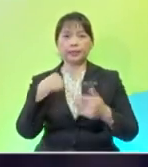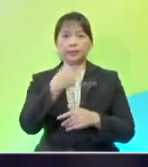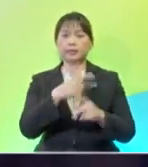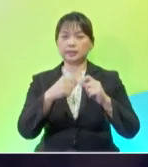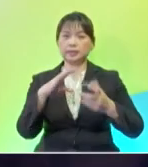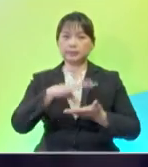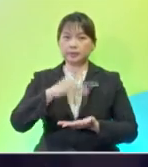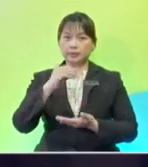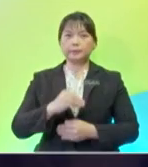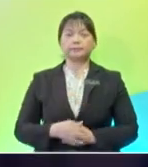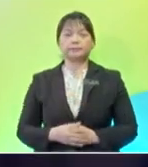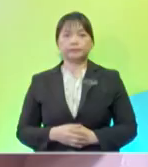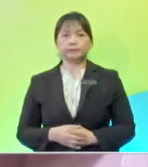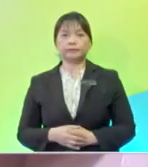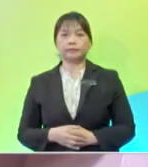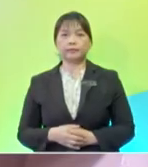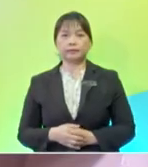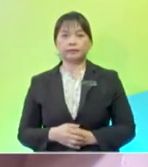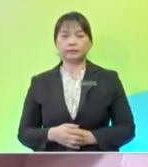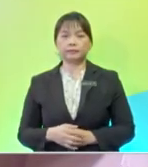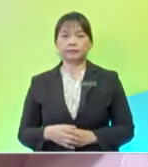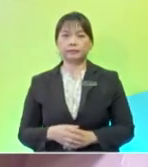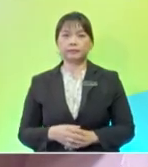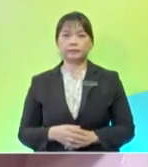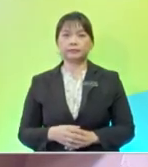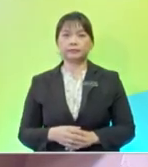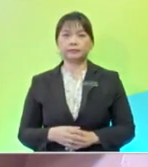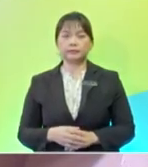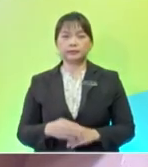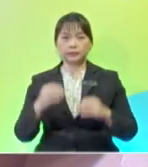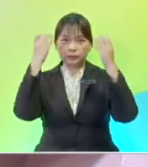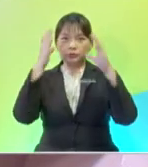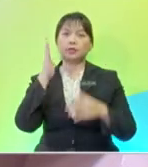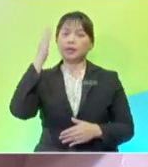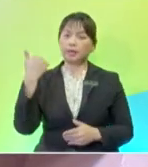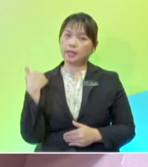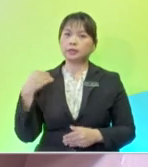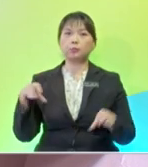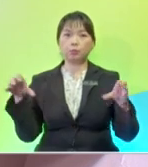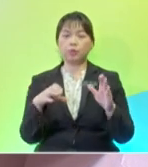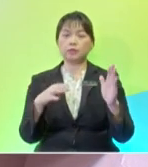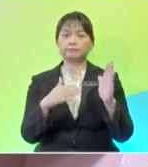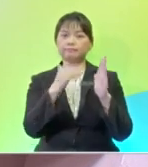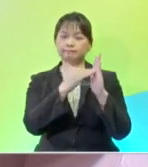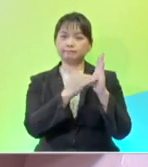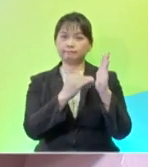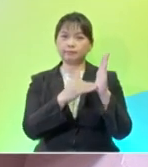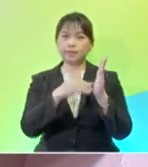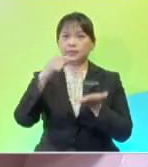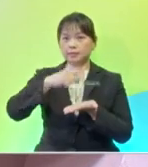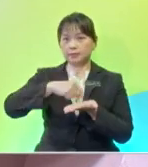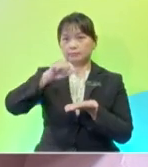murid-murid ke rumah Oke jadi kayak sini Cikgu ada buat senarai simak penguasaan Abah Aiman ke